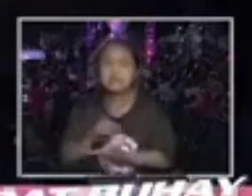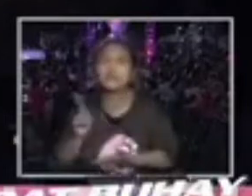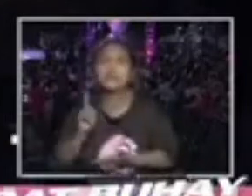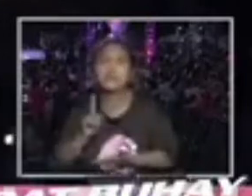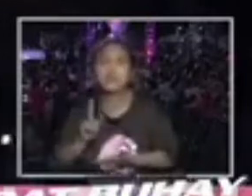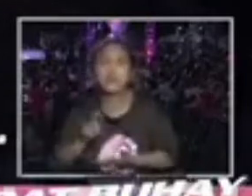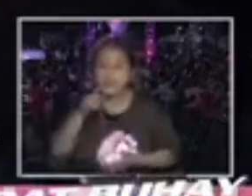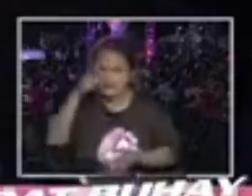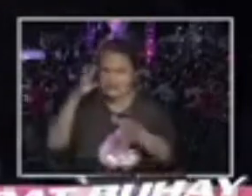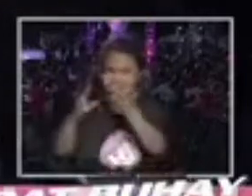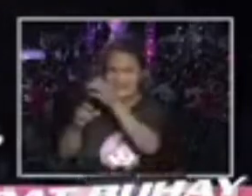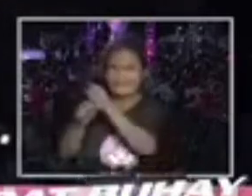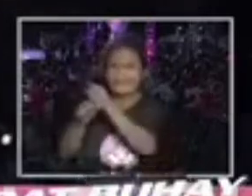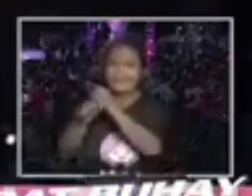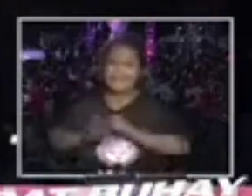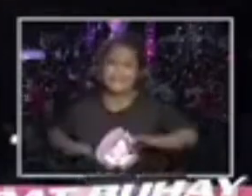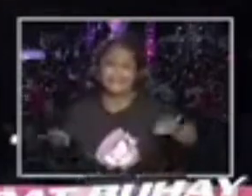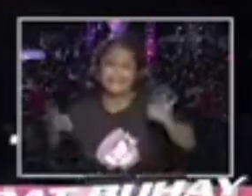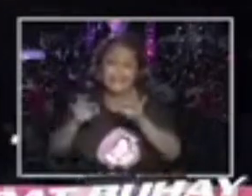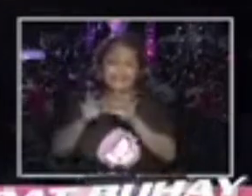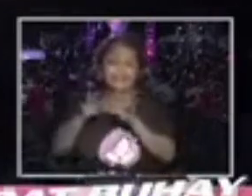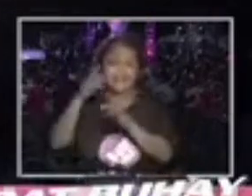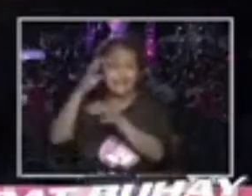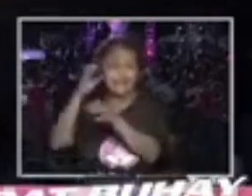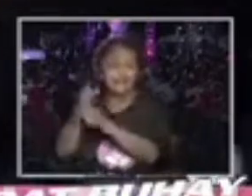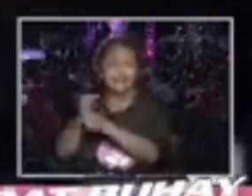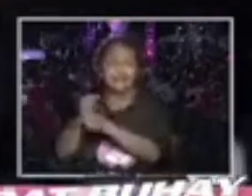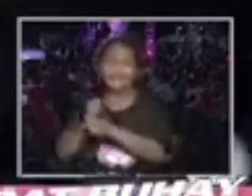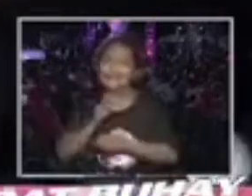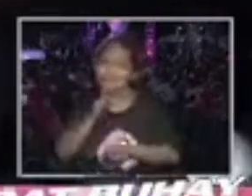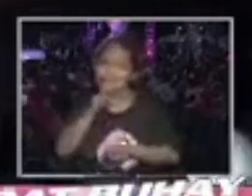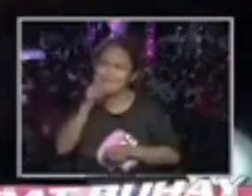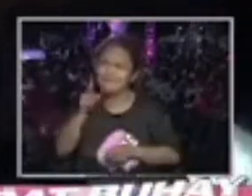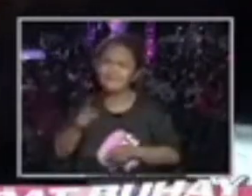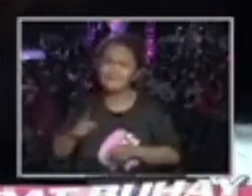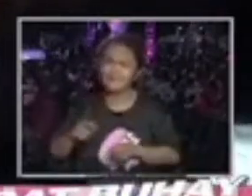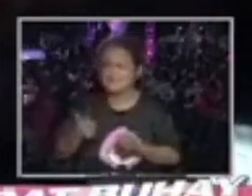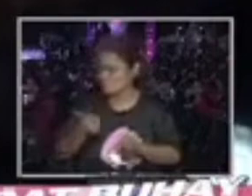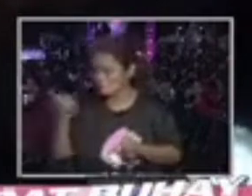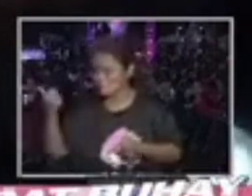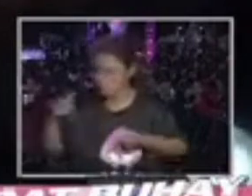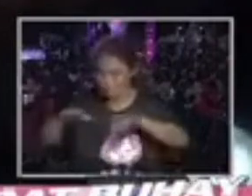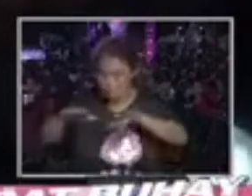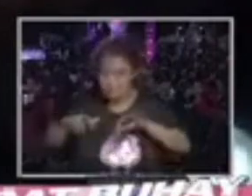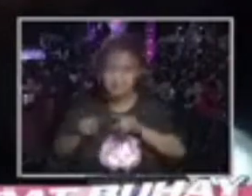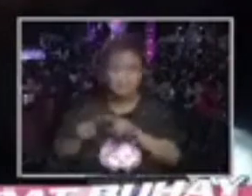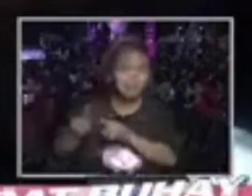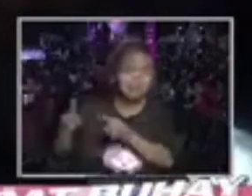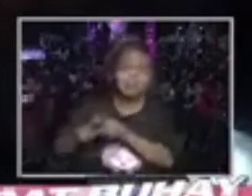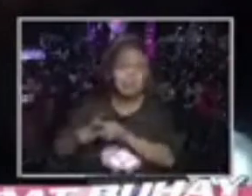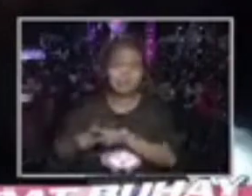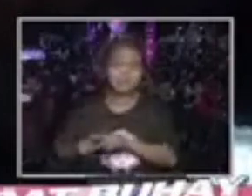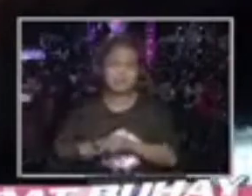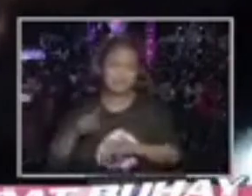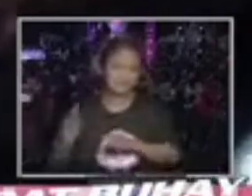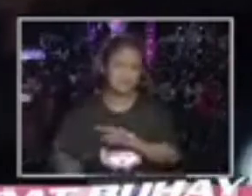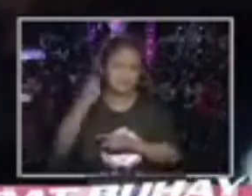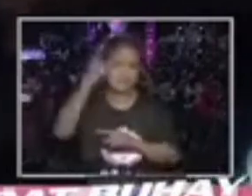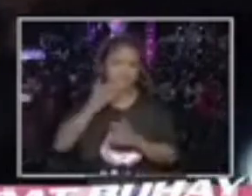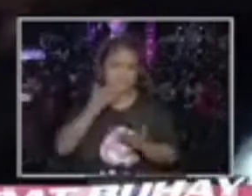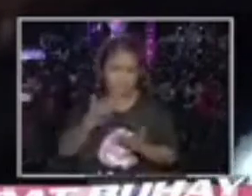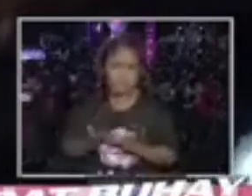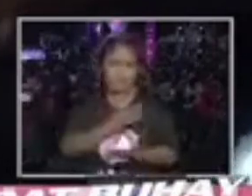tiwala. Walang mas mabisang makinarya kesa sa taong nagkakawang